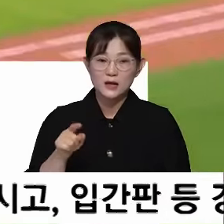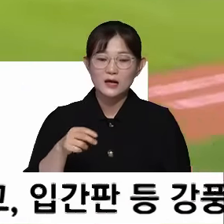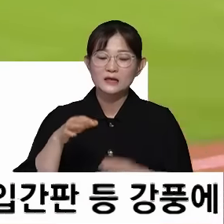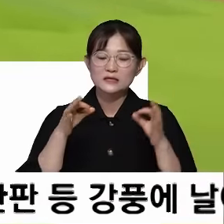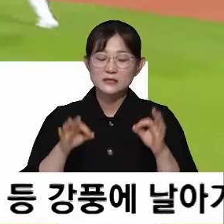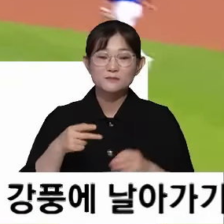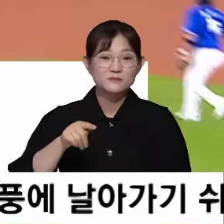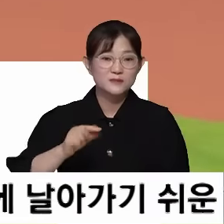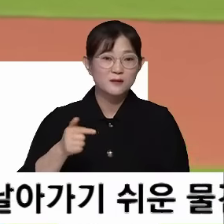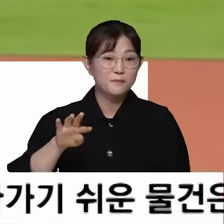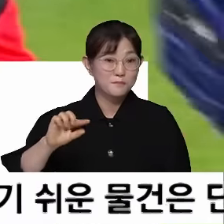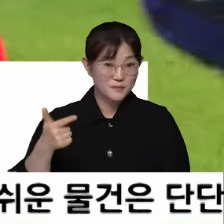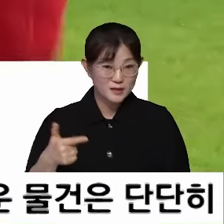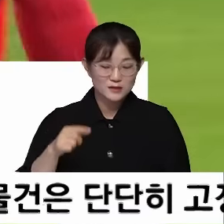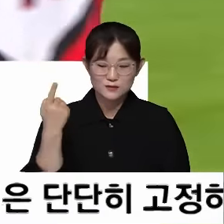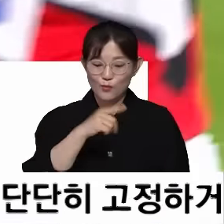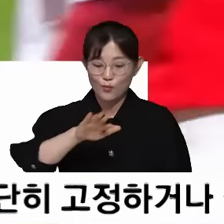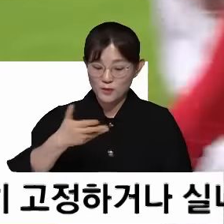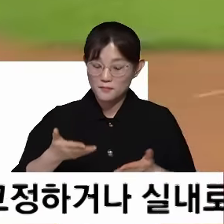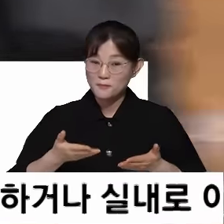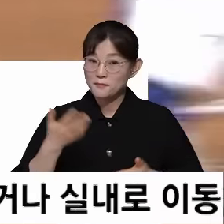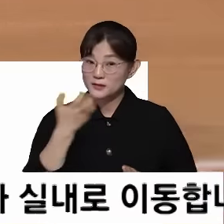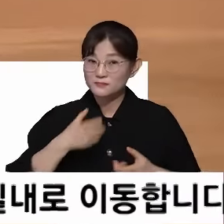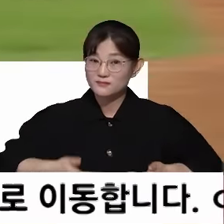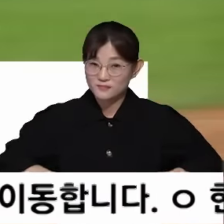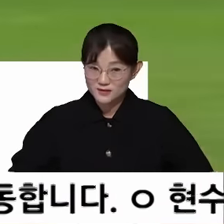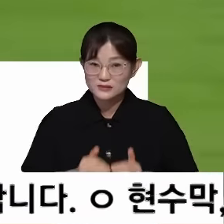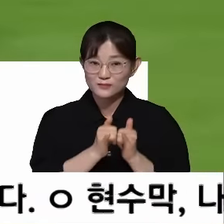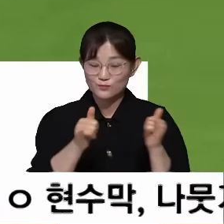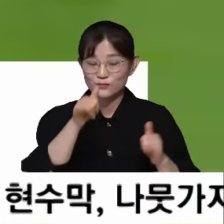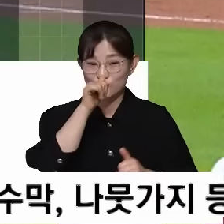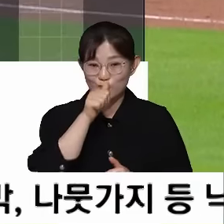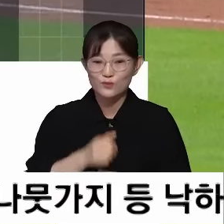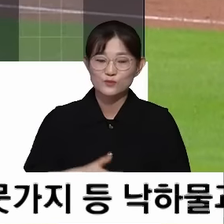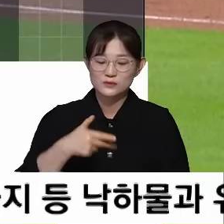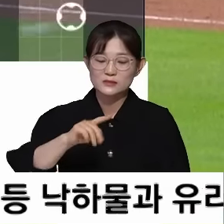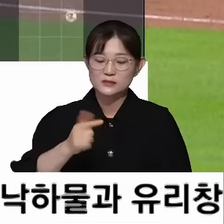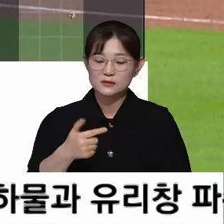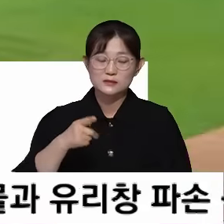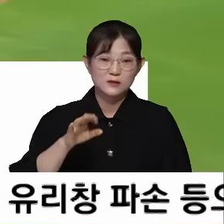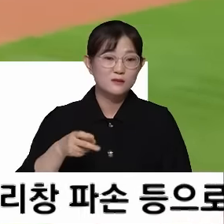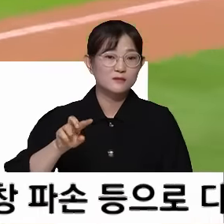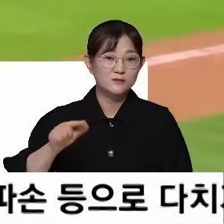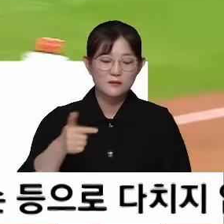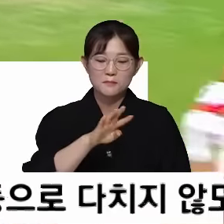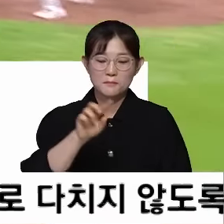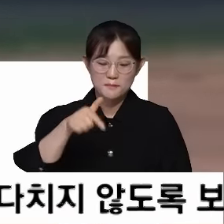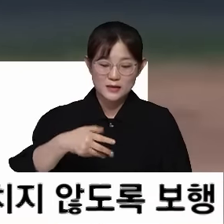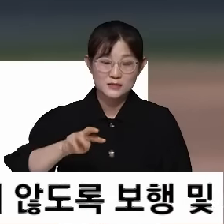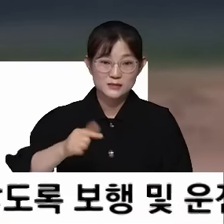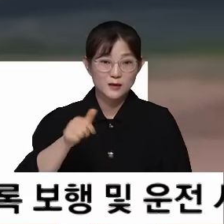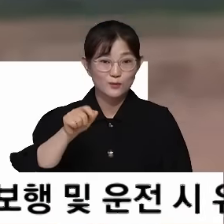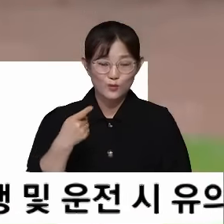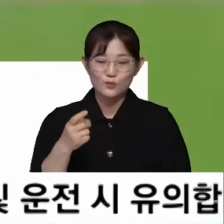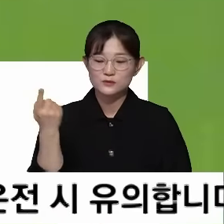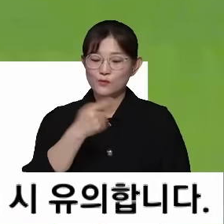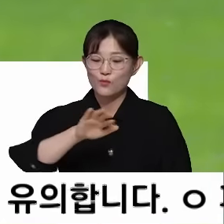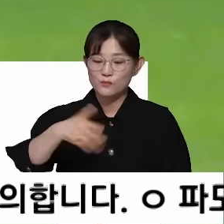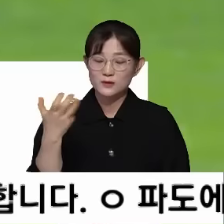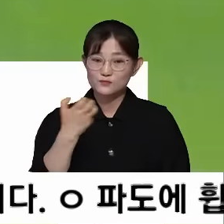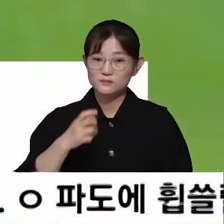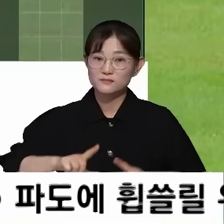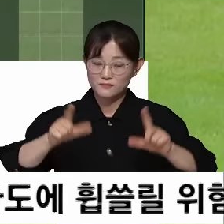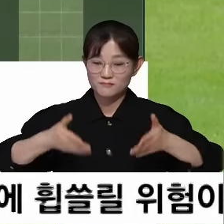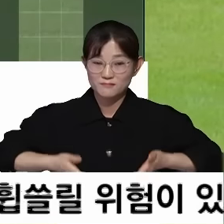등 1980년대생 베테랑들이 건재하고 전상현과 박찬호 등 1990년대생,